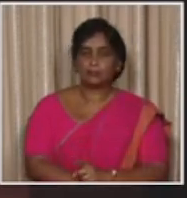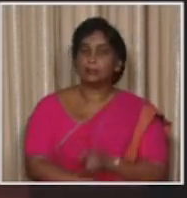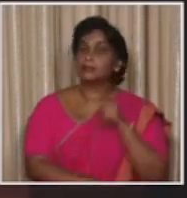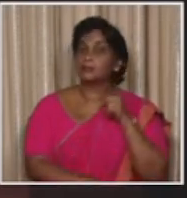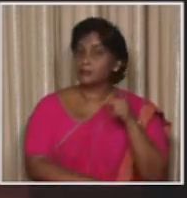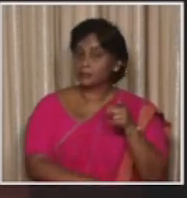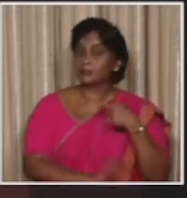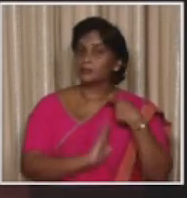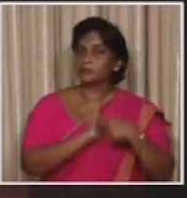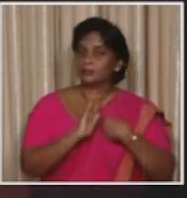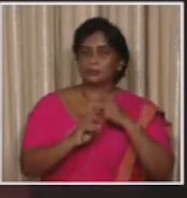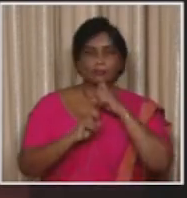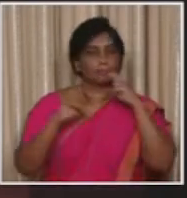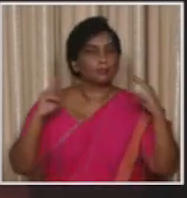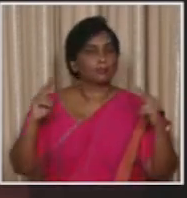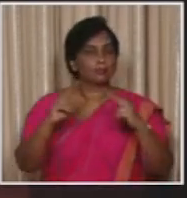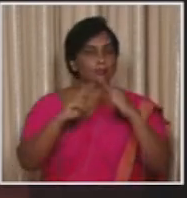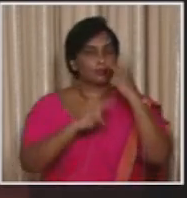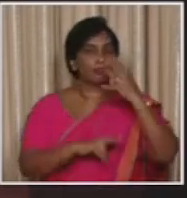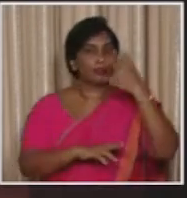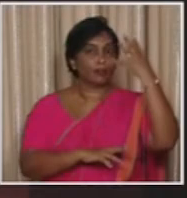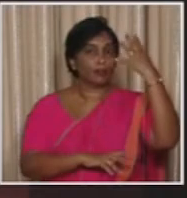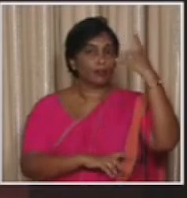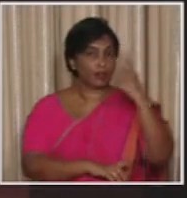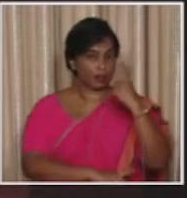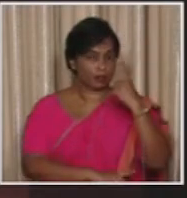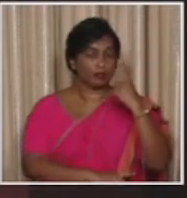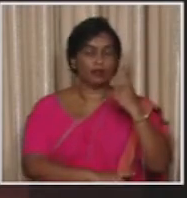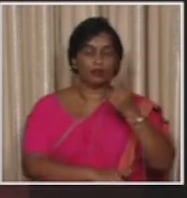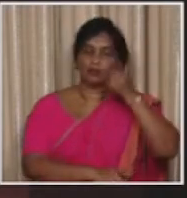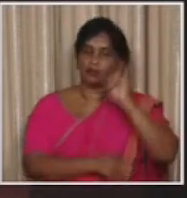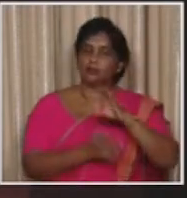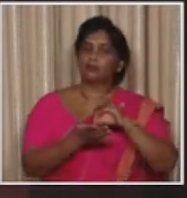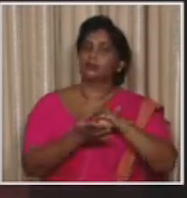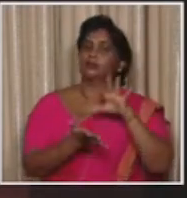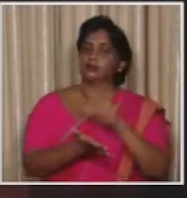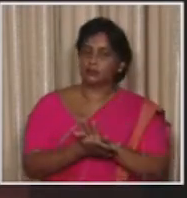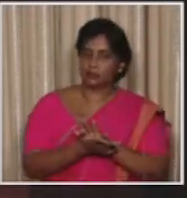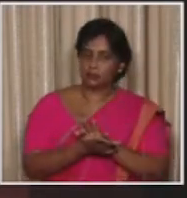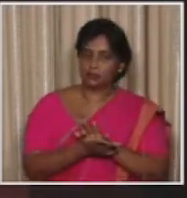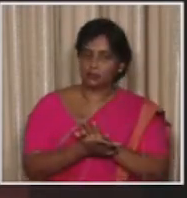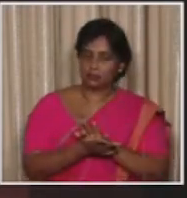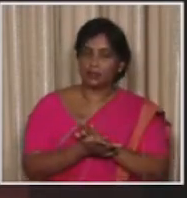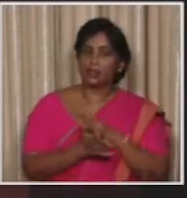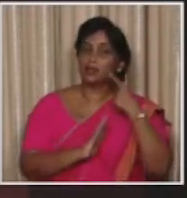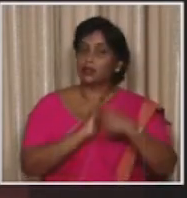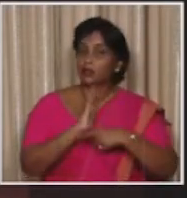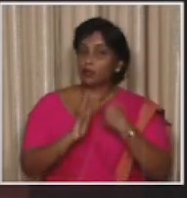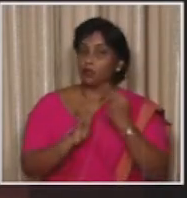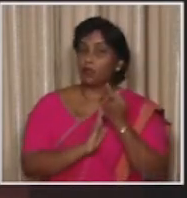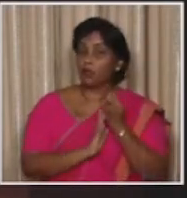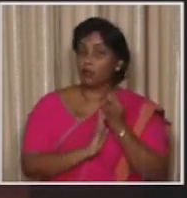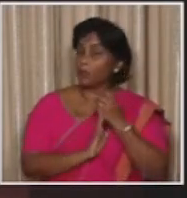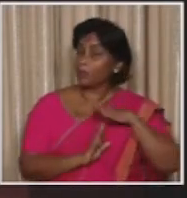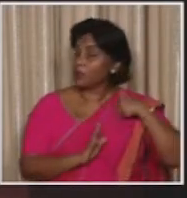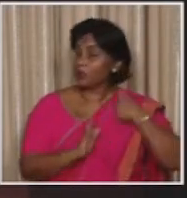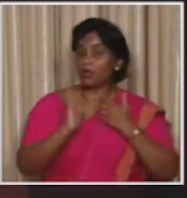රටේ ශ්‍රේෂ්ඨාධිකරණයේ හතරෙන් එකක තීන්දුවක් දුන්නා. මේ රටේ මූලික